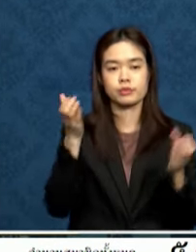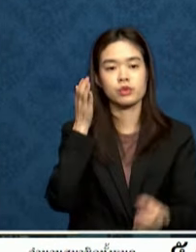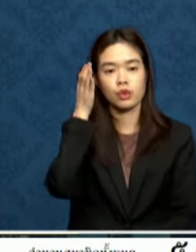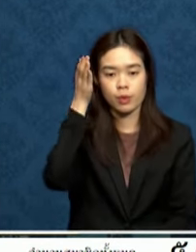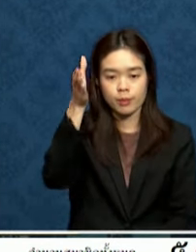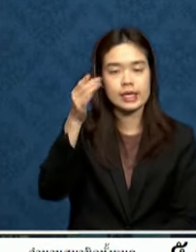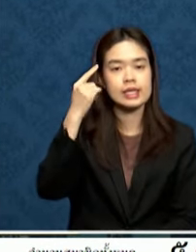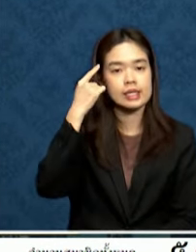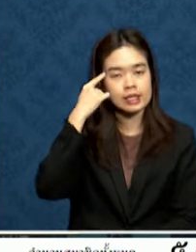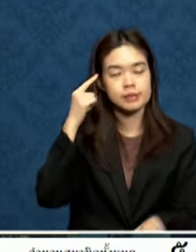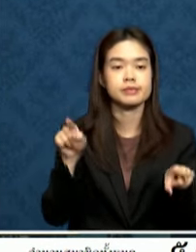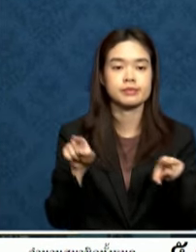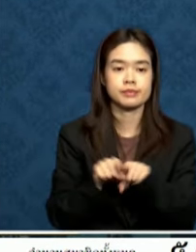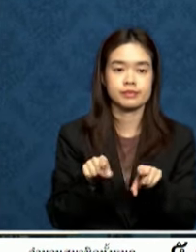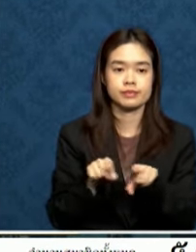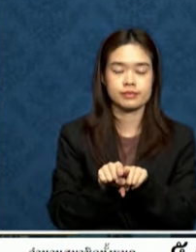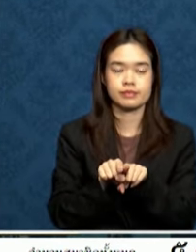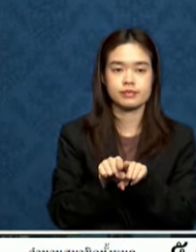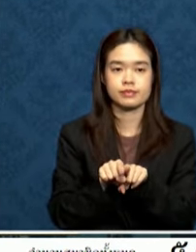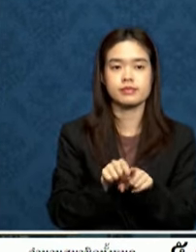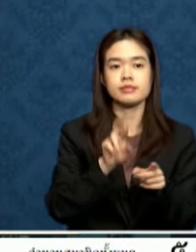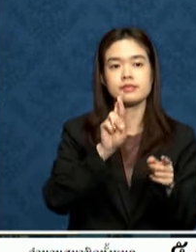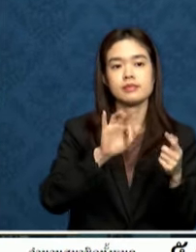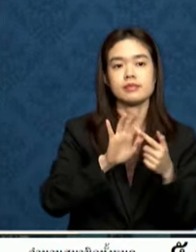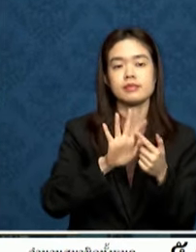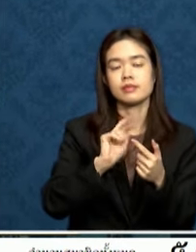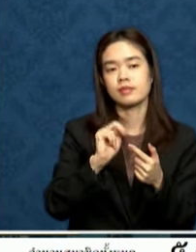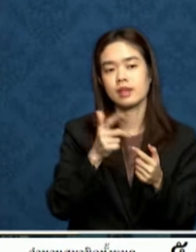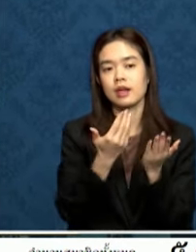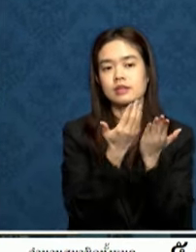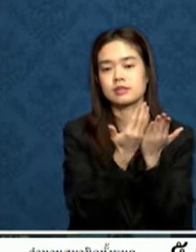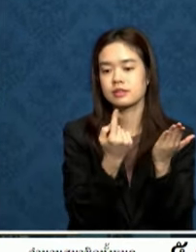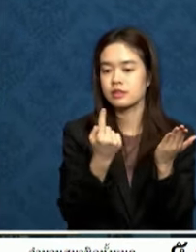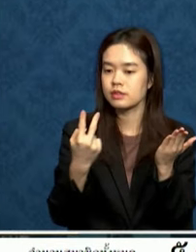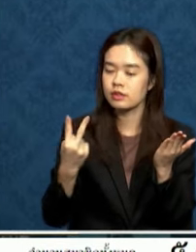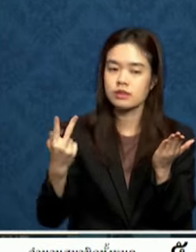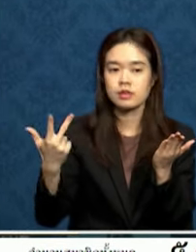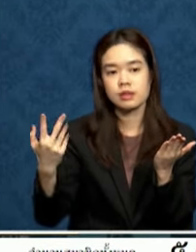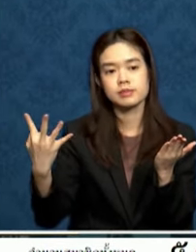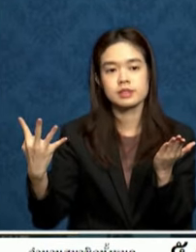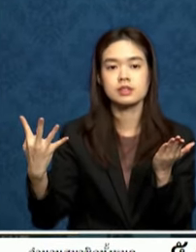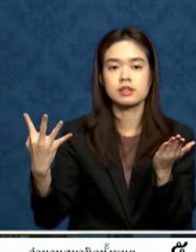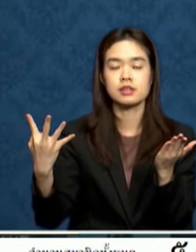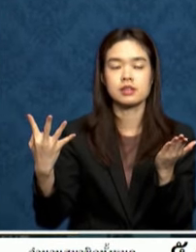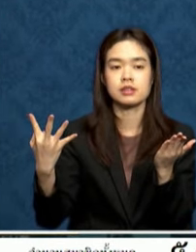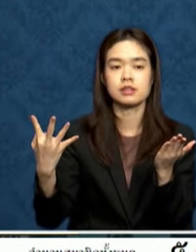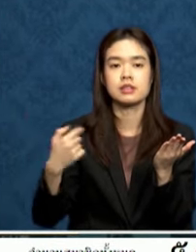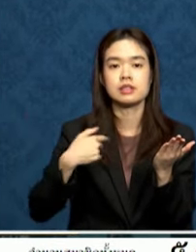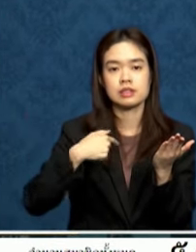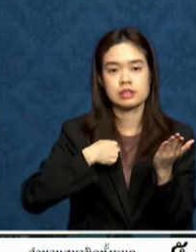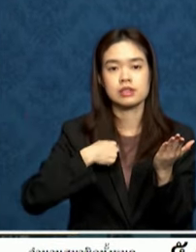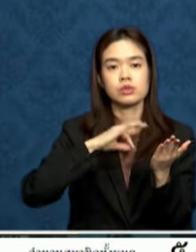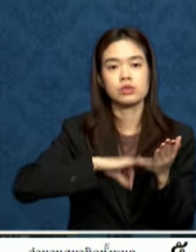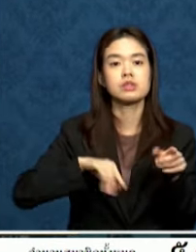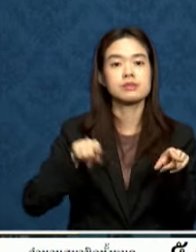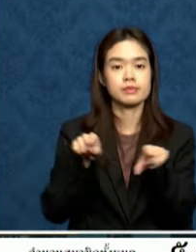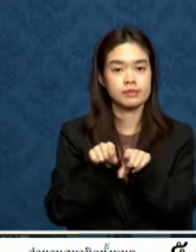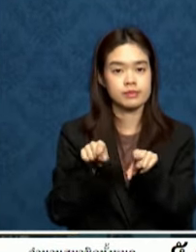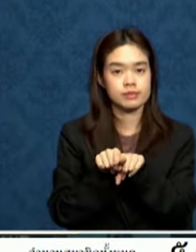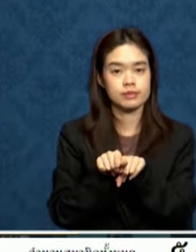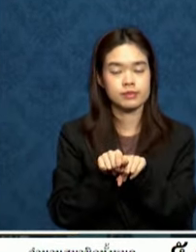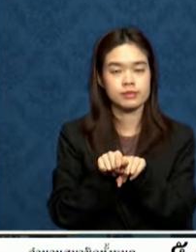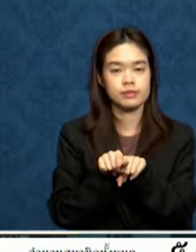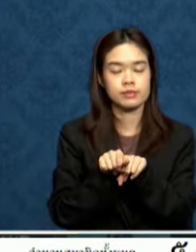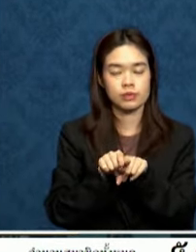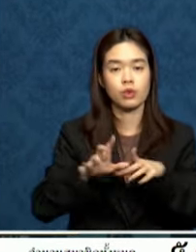ข้างหน้าซึ่งจะเป็นร่างที่ 1ร่างที่ 2ร่างที่ 3ร่างที่ 4เราก็เห็นชอบในหลักการเพื่อที่